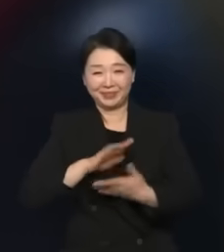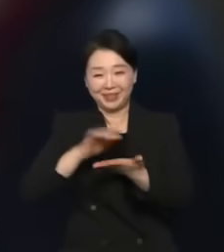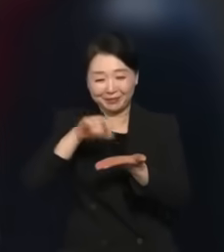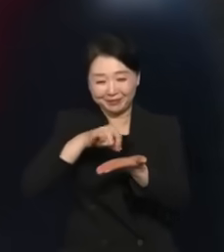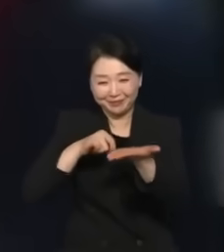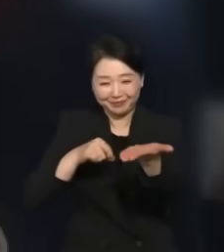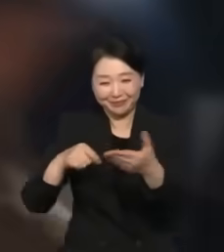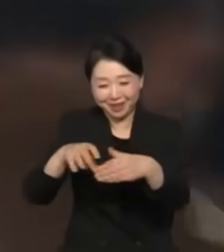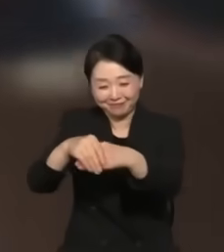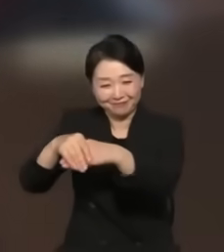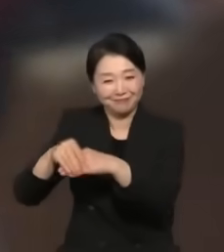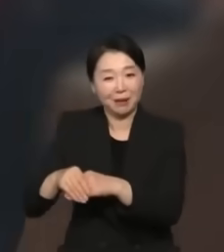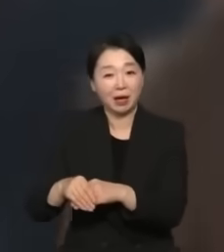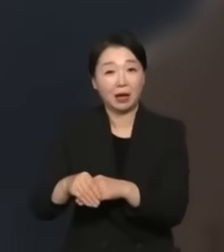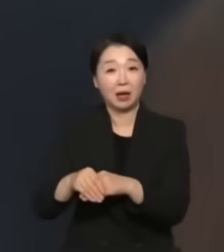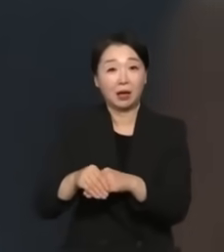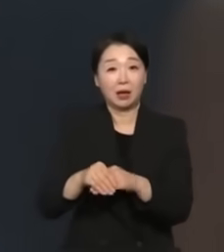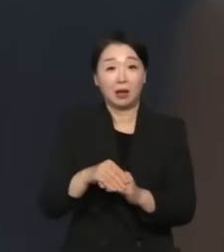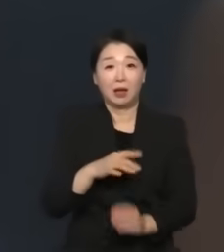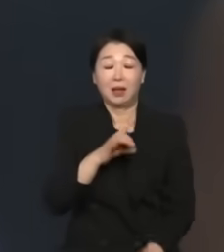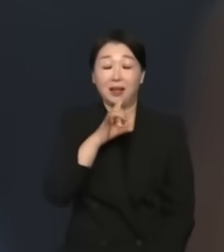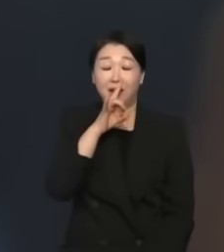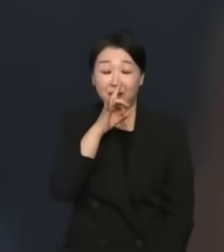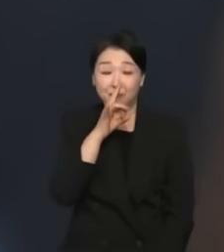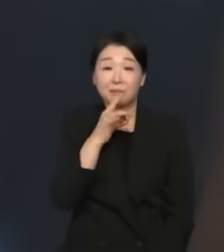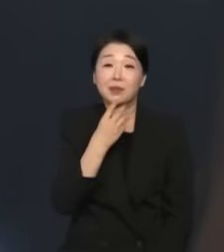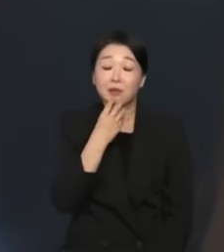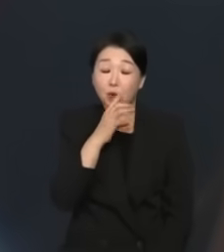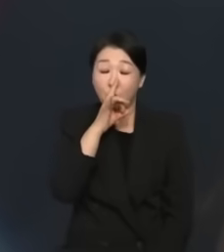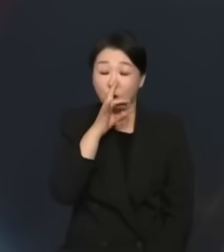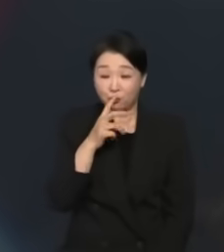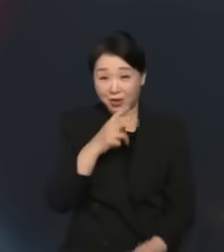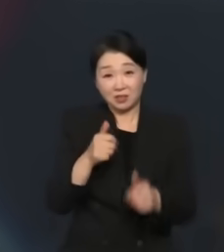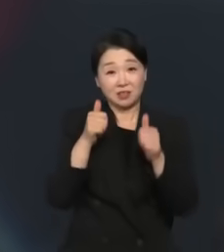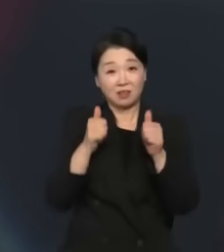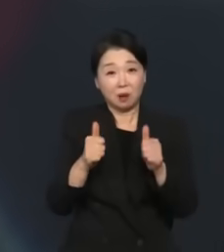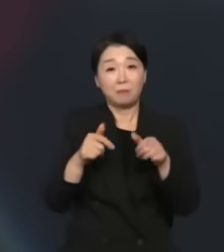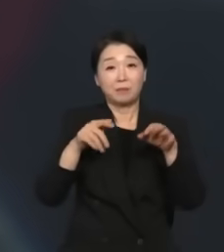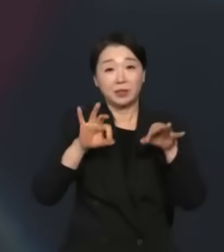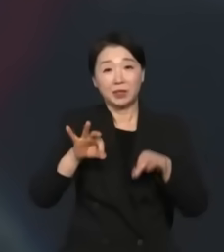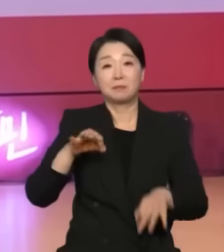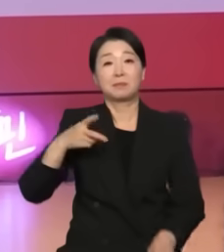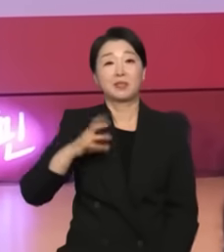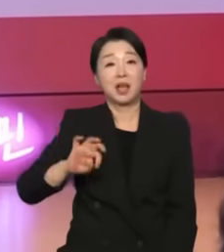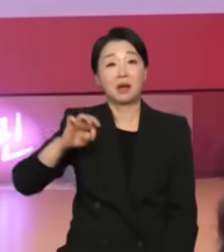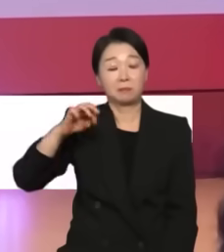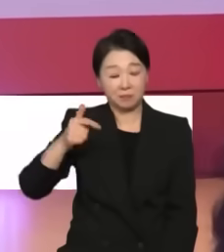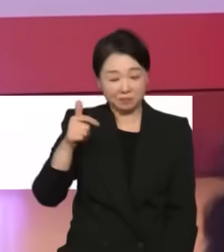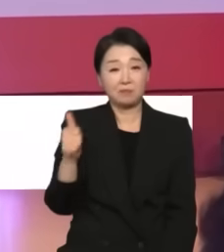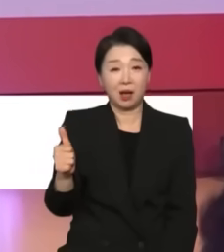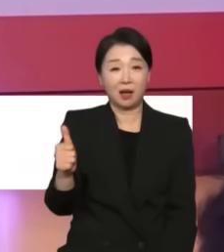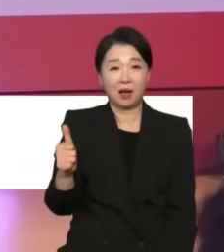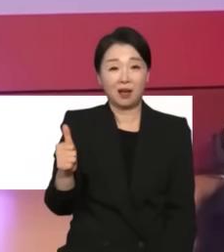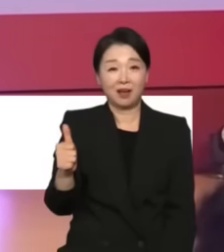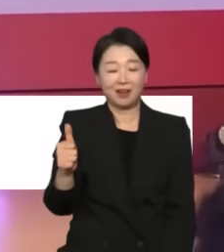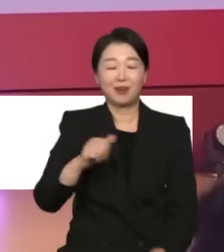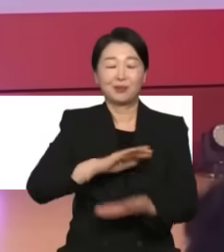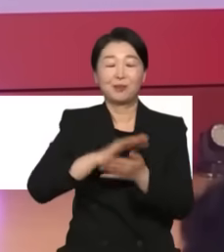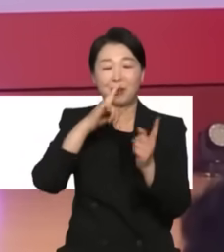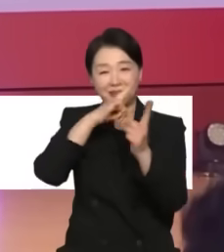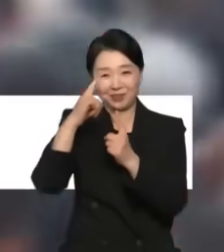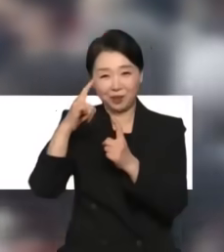남성. 서울중앙지검 형사9부 부장검사였던 김상민 검사입니다. 김상민님의